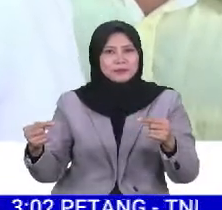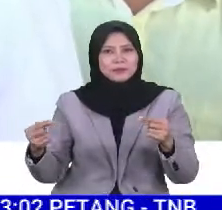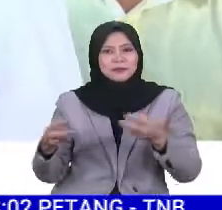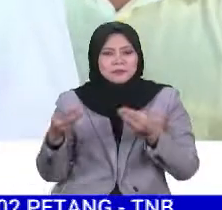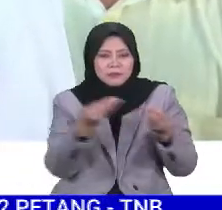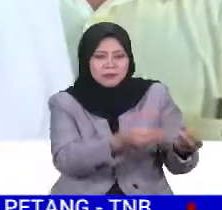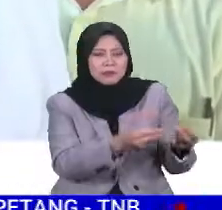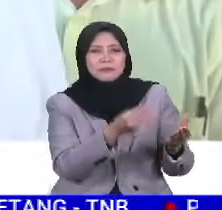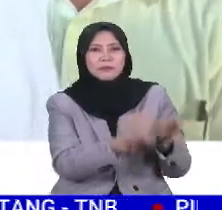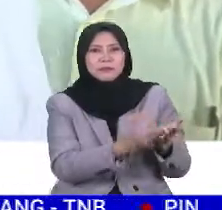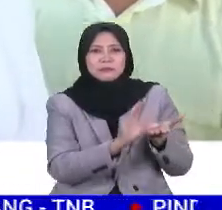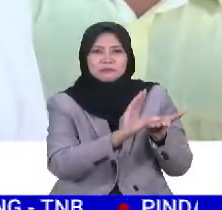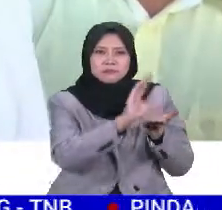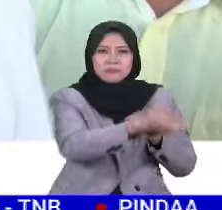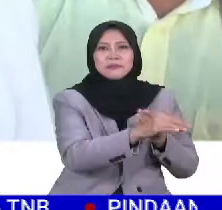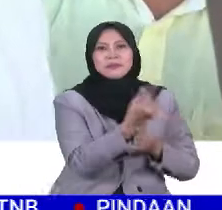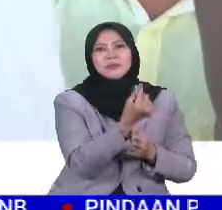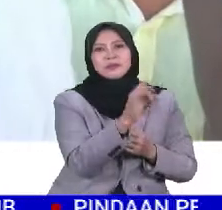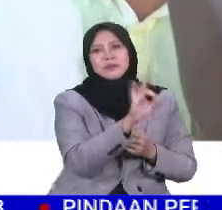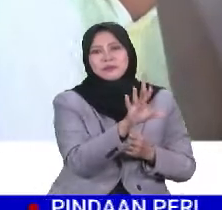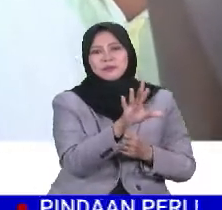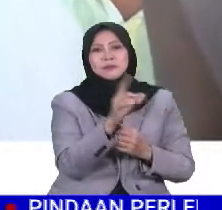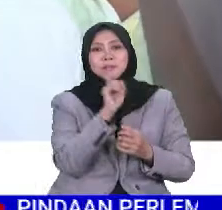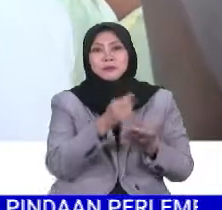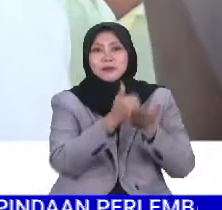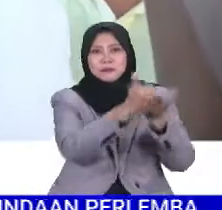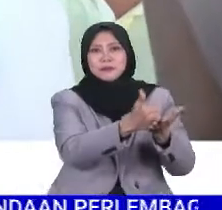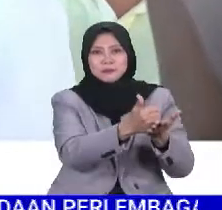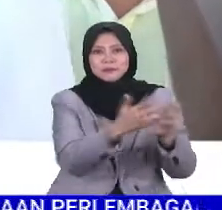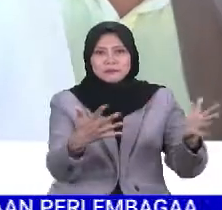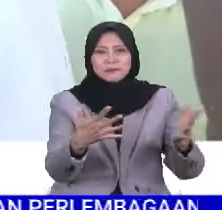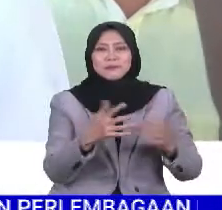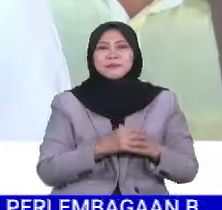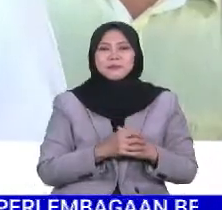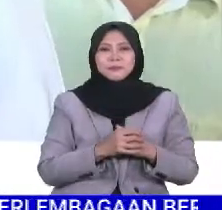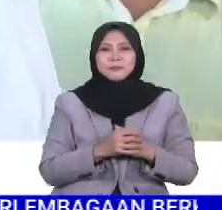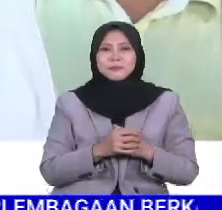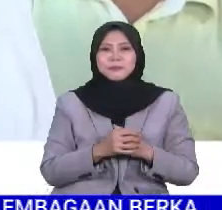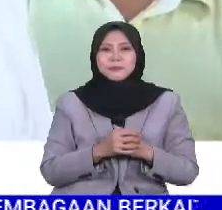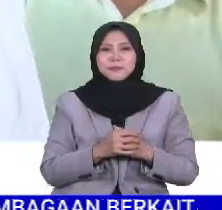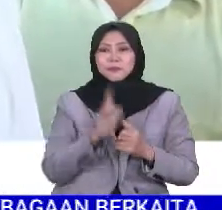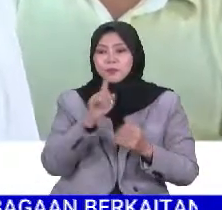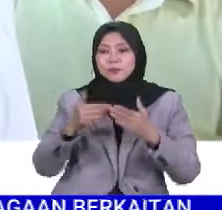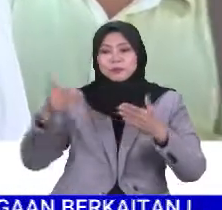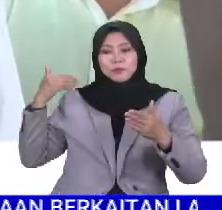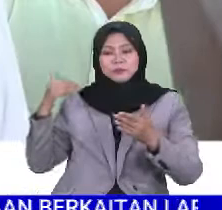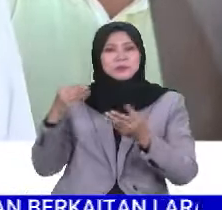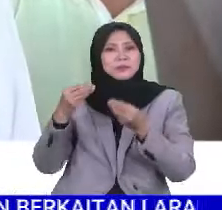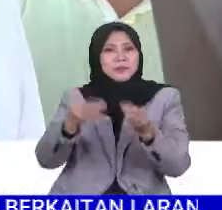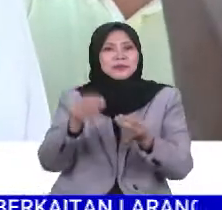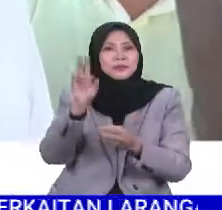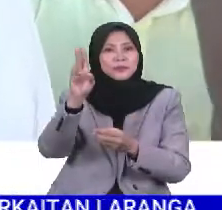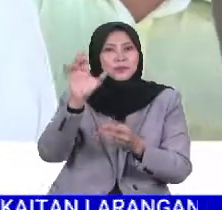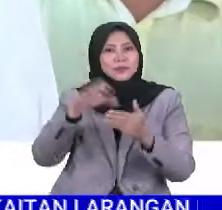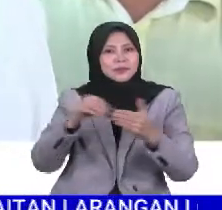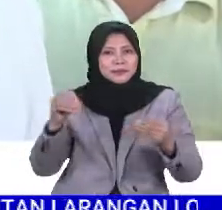bagi bantuan one-off, dan saya rasa bantuan ini yang paling tinggi lah. Setakat sebelum ni kita hanya bagi setakat